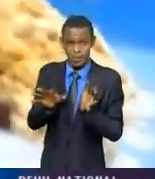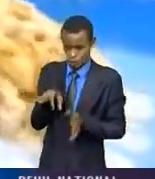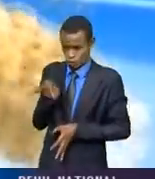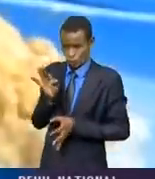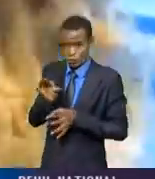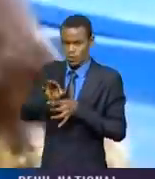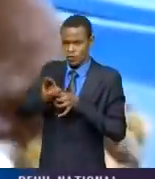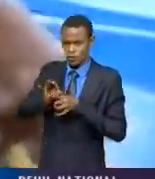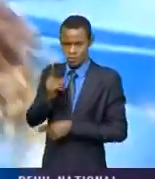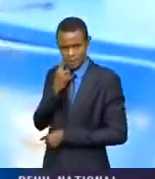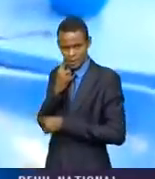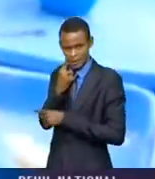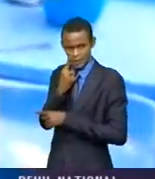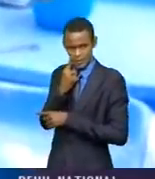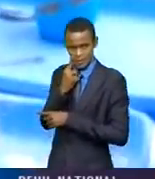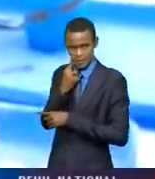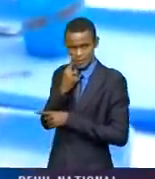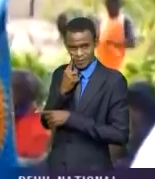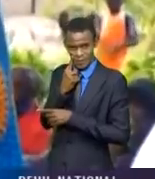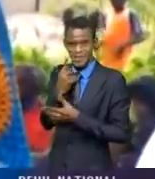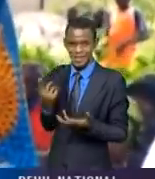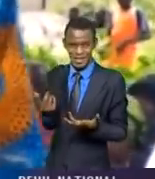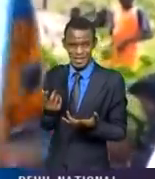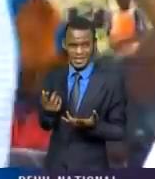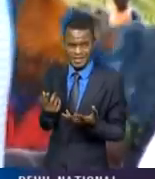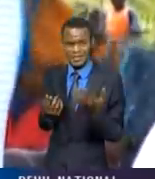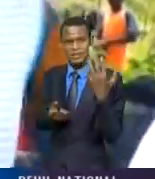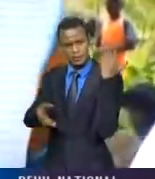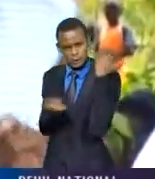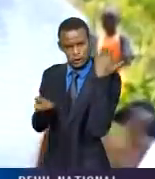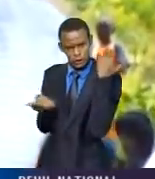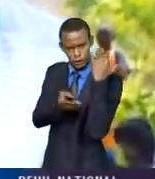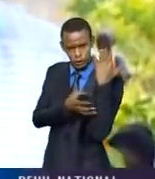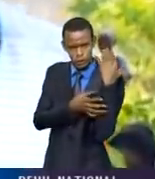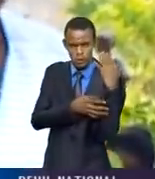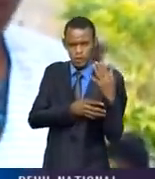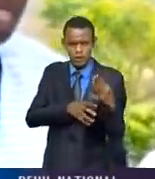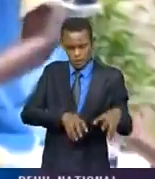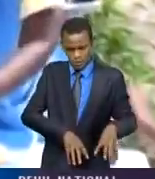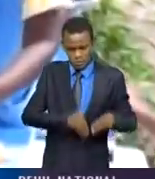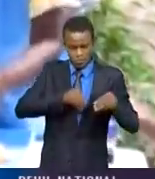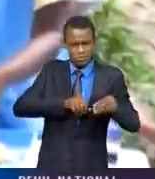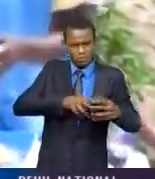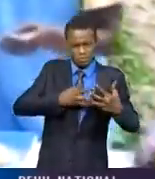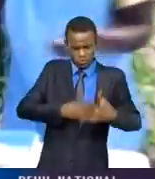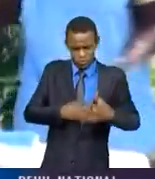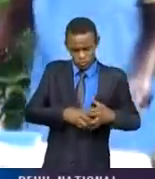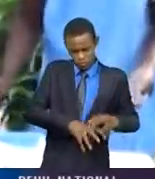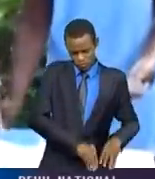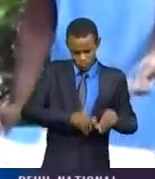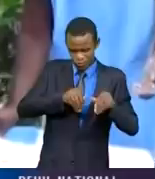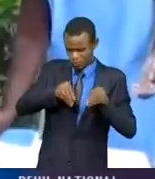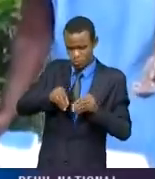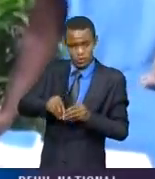très prisé sous les tropiques le manioc trois sites disséminés dans la capitale accueille les récipiendaires il